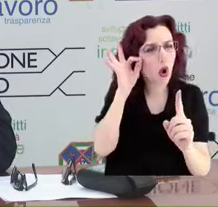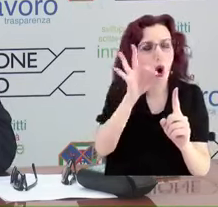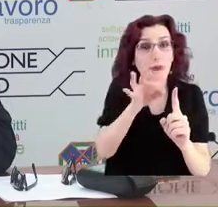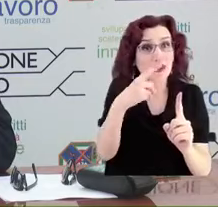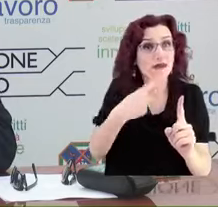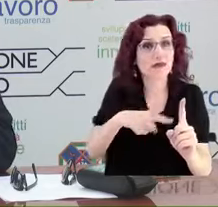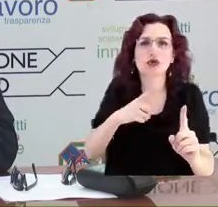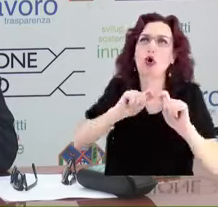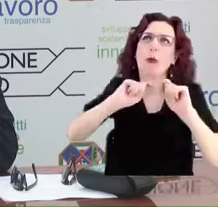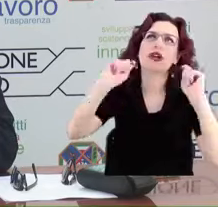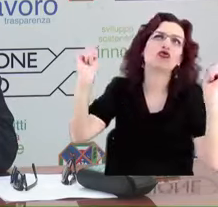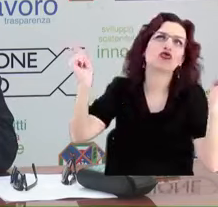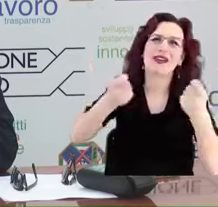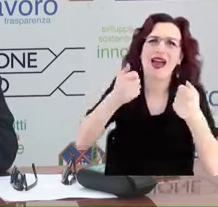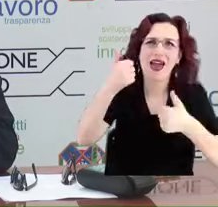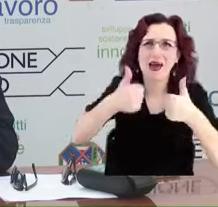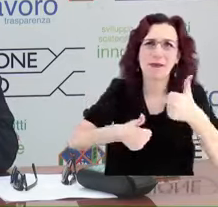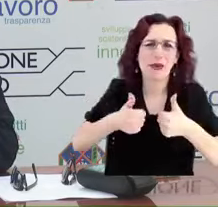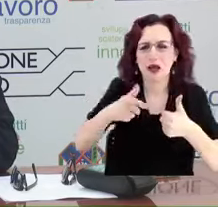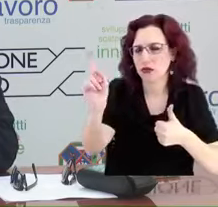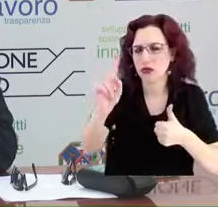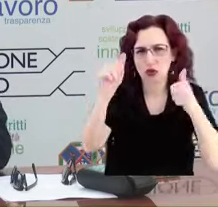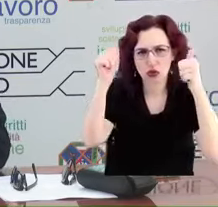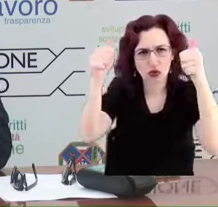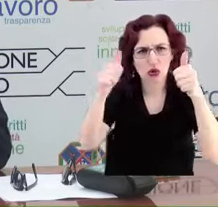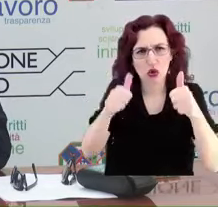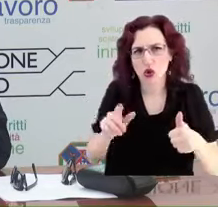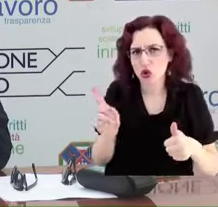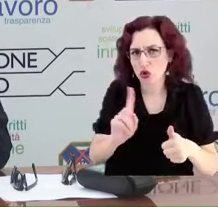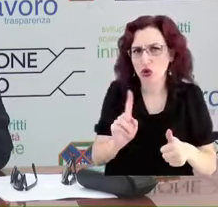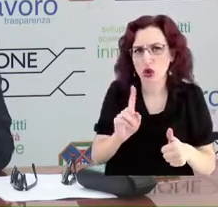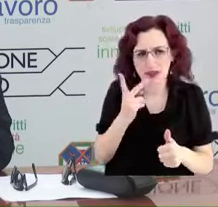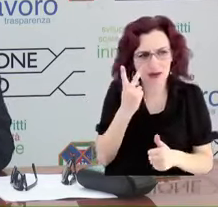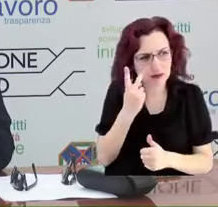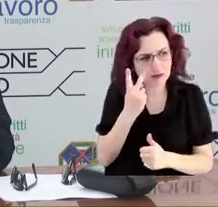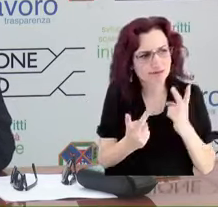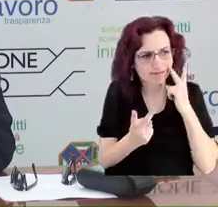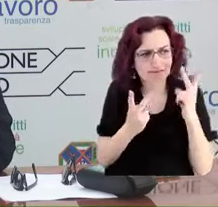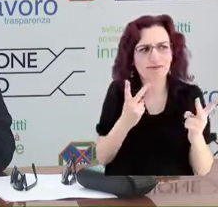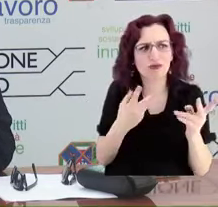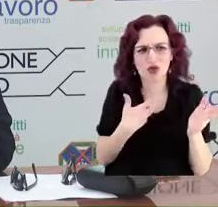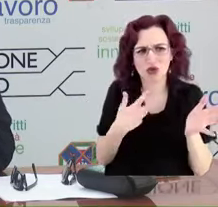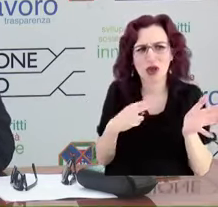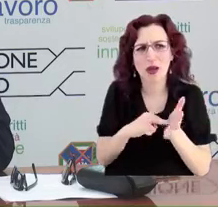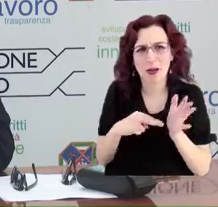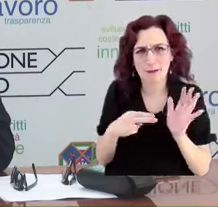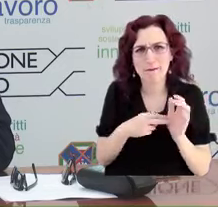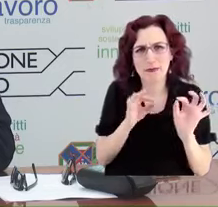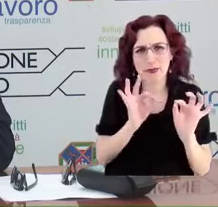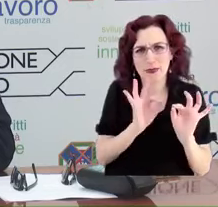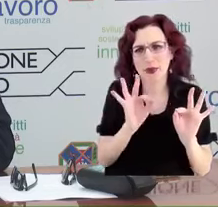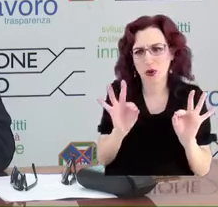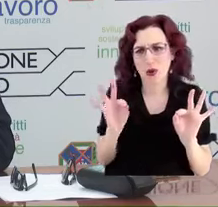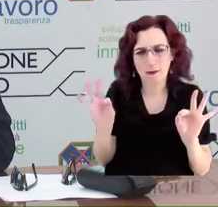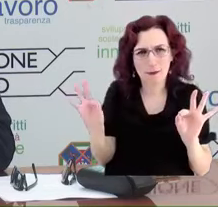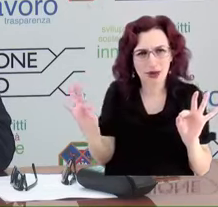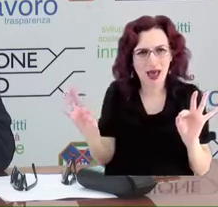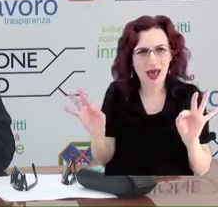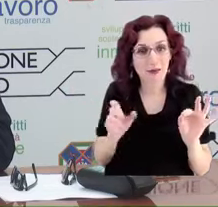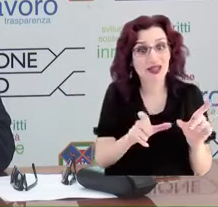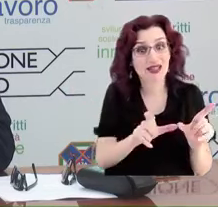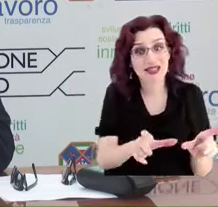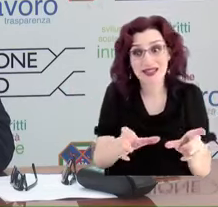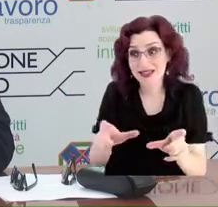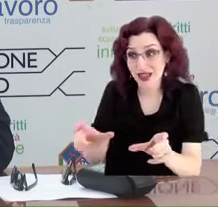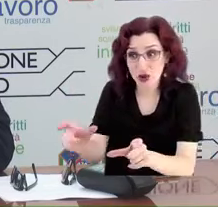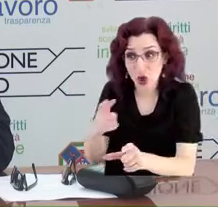general generico ma che sappia cogliere quelle che sono le problematiche dai problemi che poi diversi settori possono mettere in